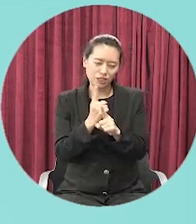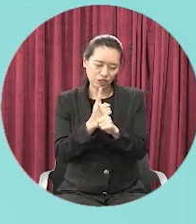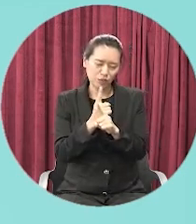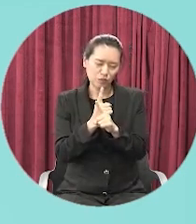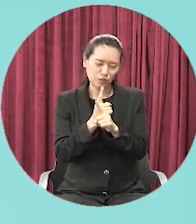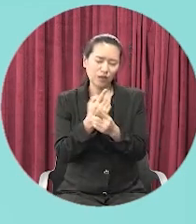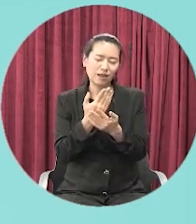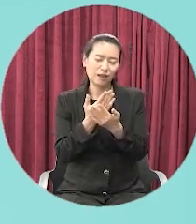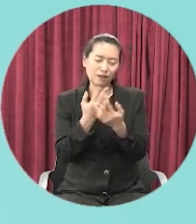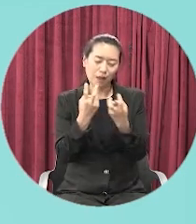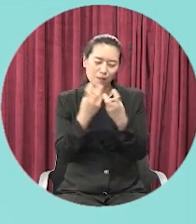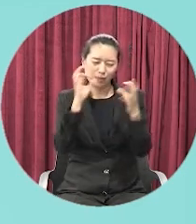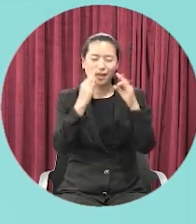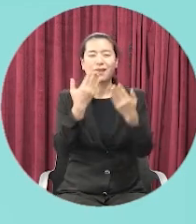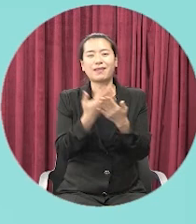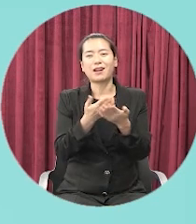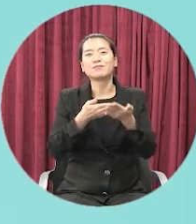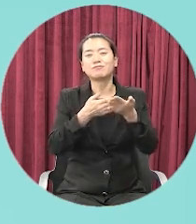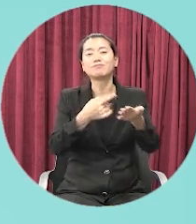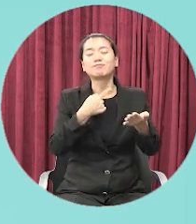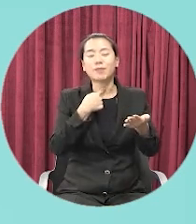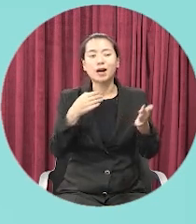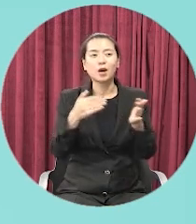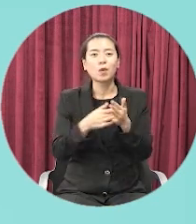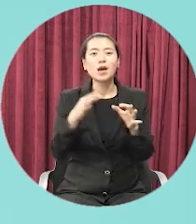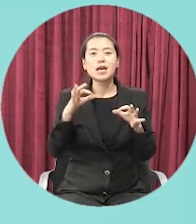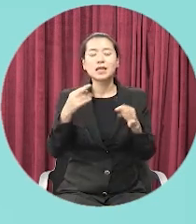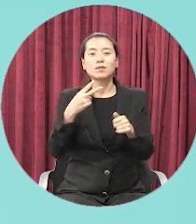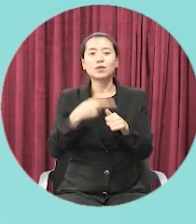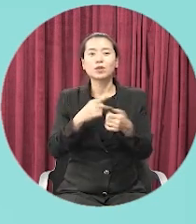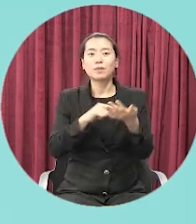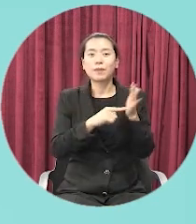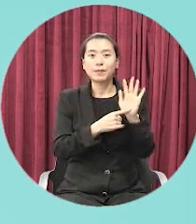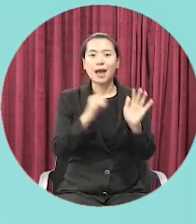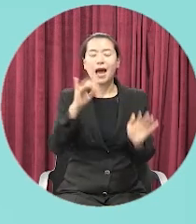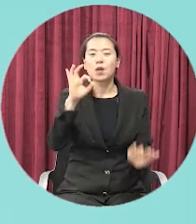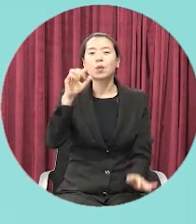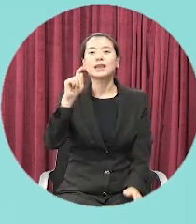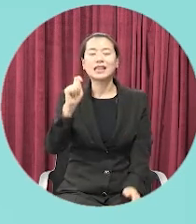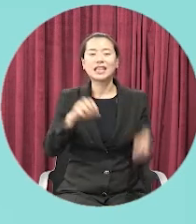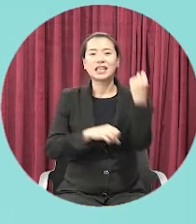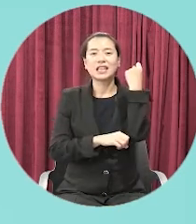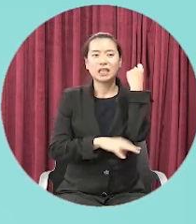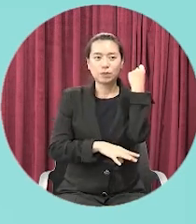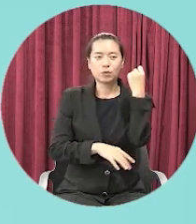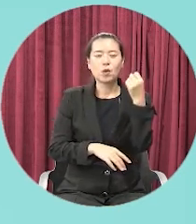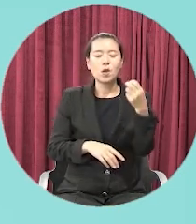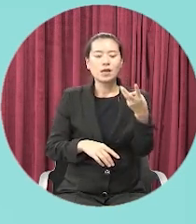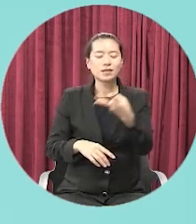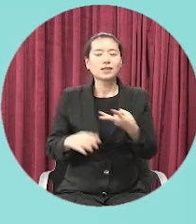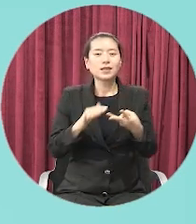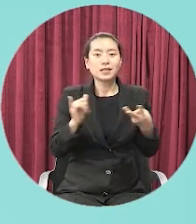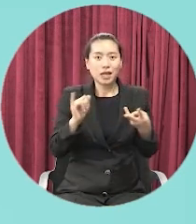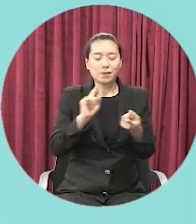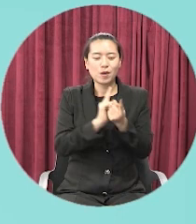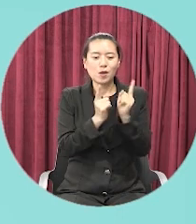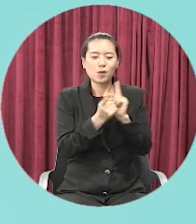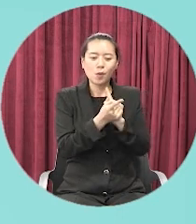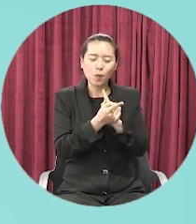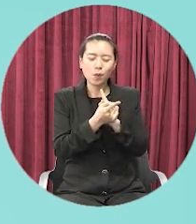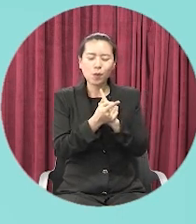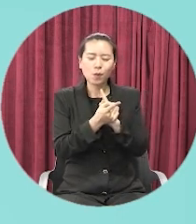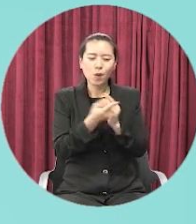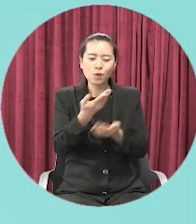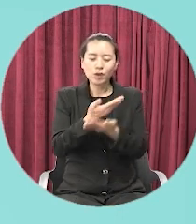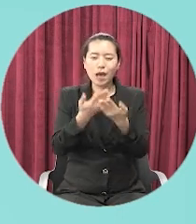부탁드린 거구요 그리고 김 상 비 스님께서 발표하신 iot 기반 2 제 3자 간 정보공유 플랫폼 개발은